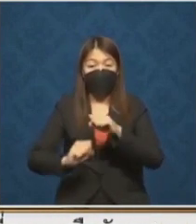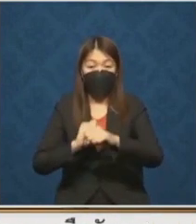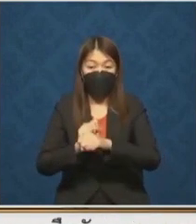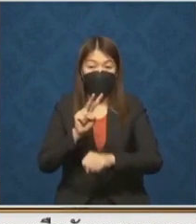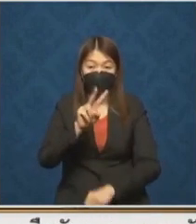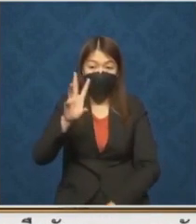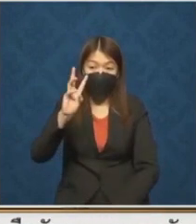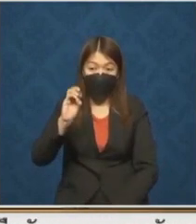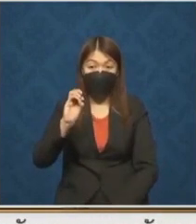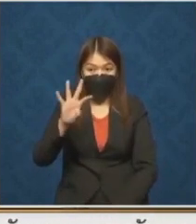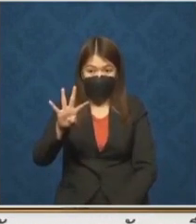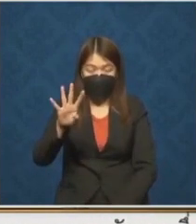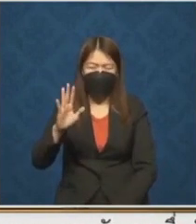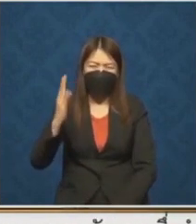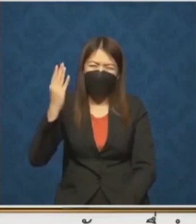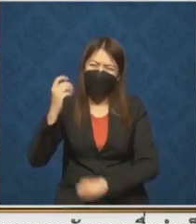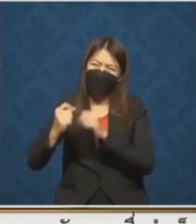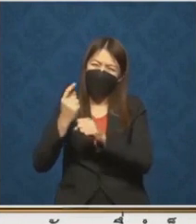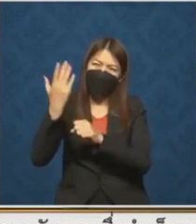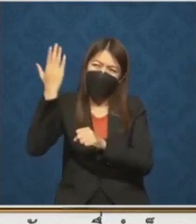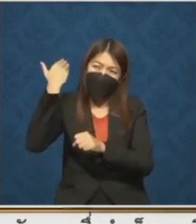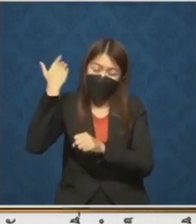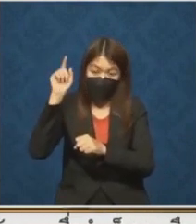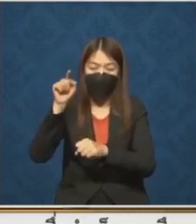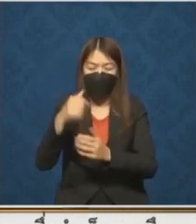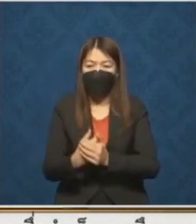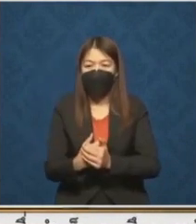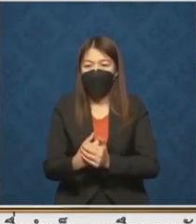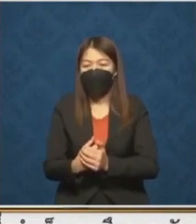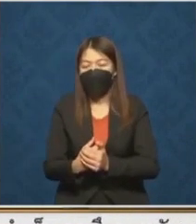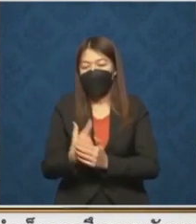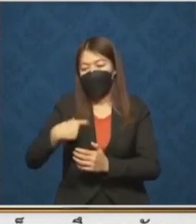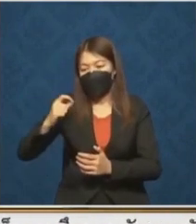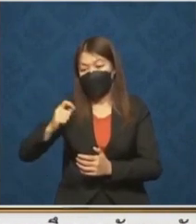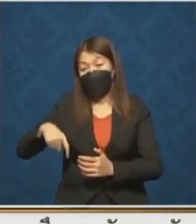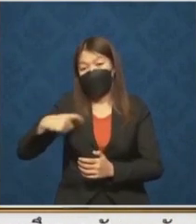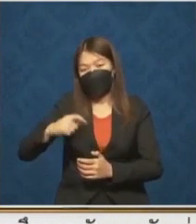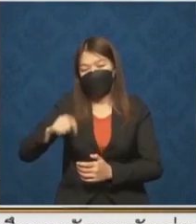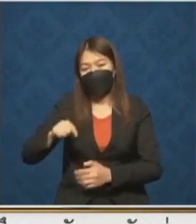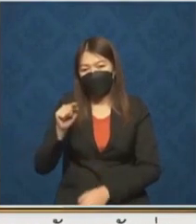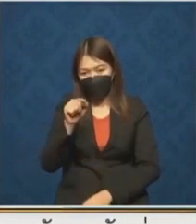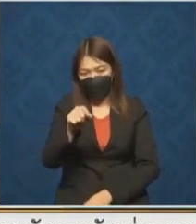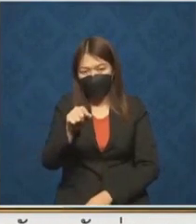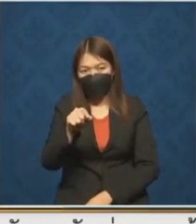ไม่กี่วนมานี้มีคำสั่งของสารดีกาที่ 220